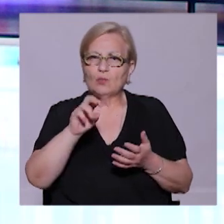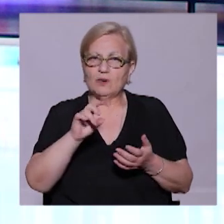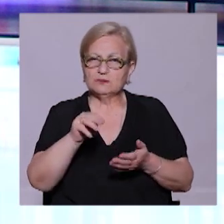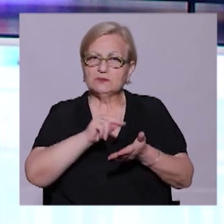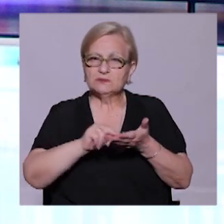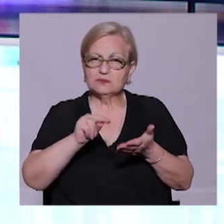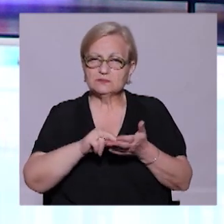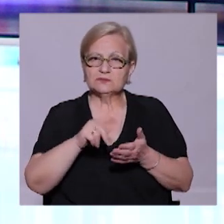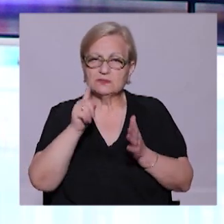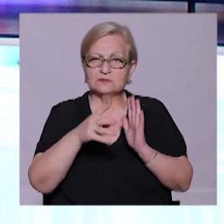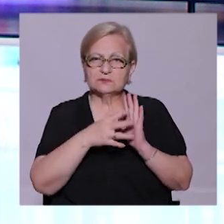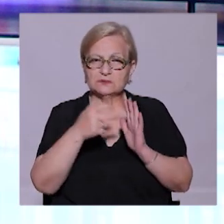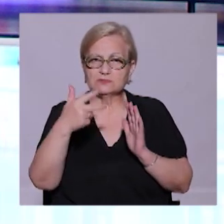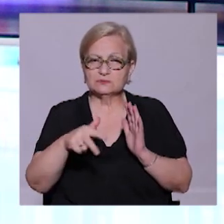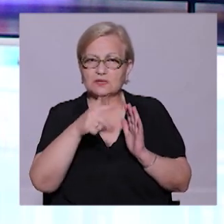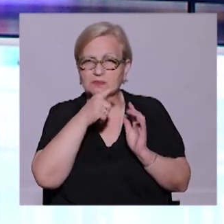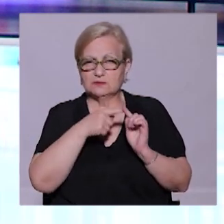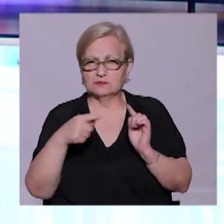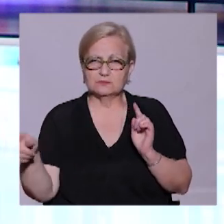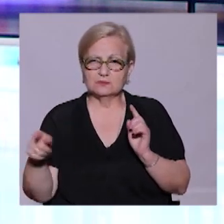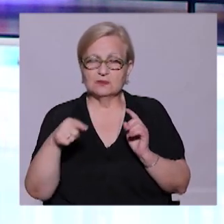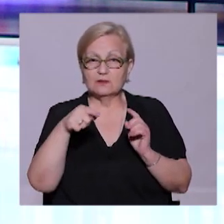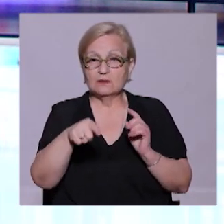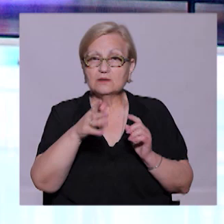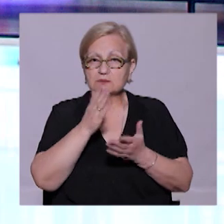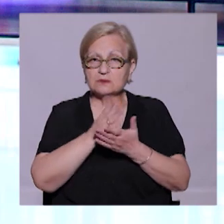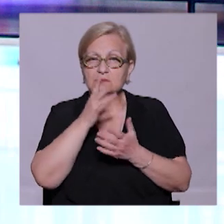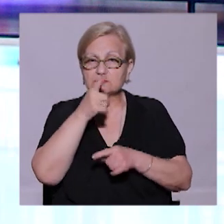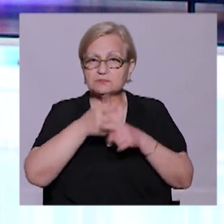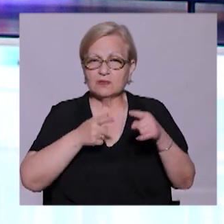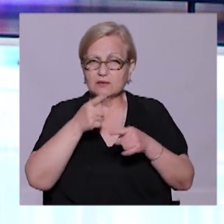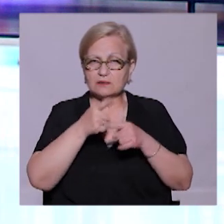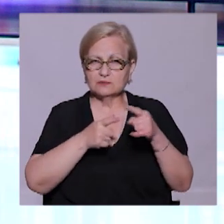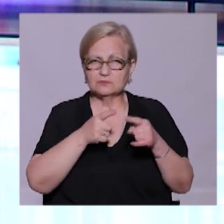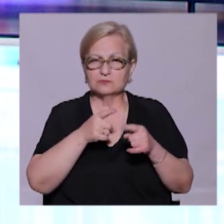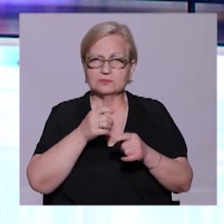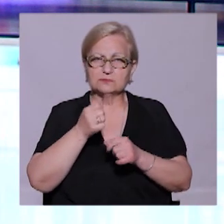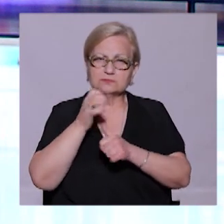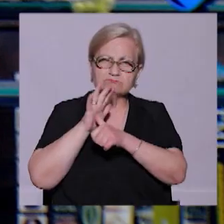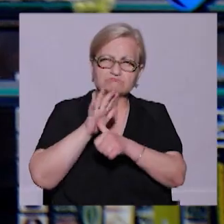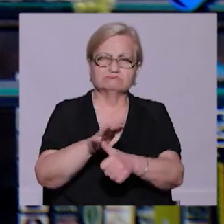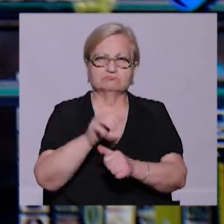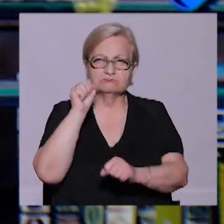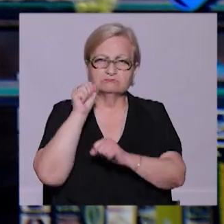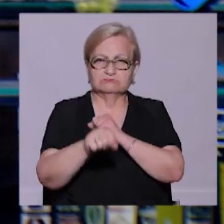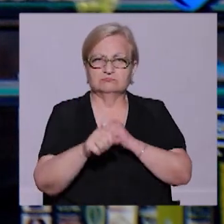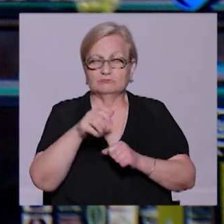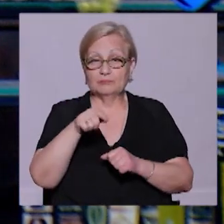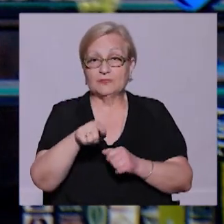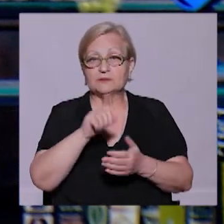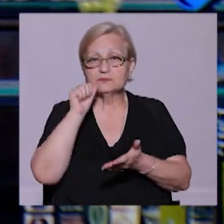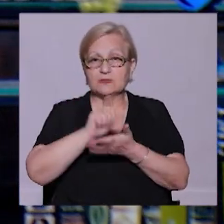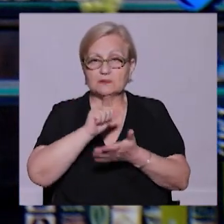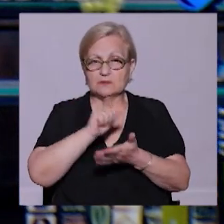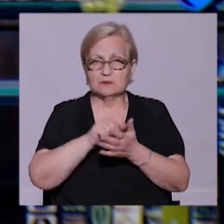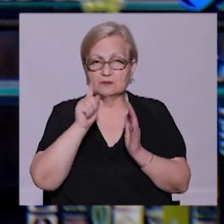წლებში იწერებოდა, მოგეხსენებათ, ეს არის სტალინური რეპრესიების ეპოქა. უშუალოდ რომანი